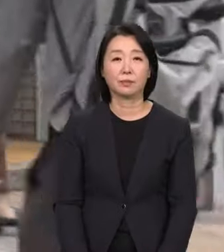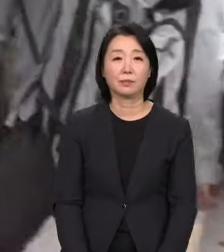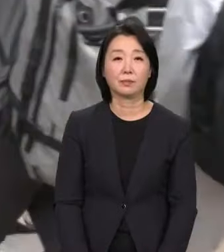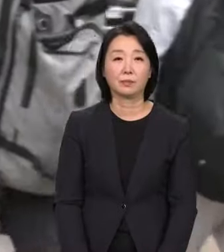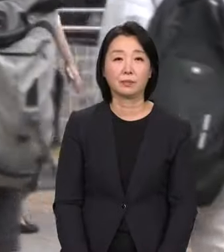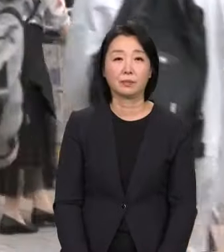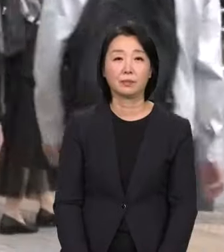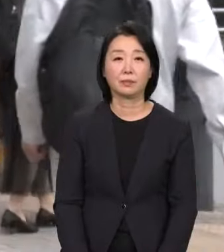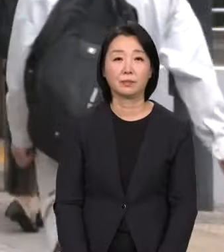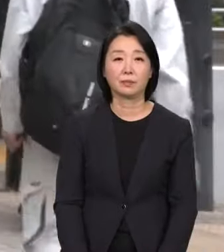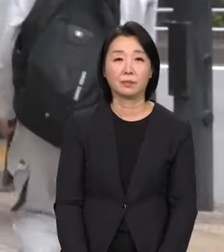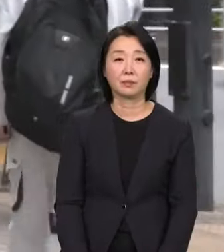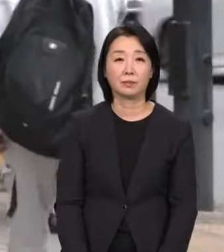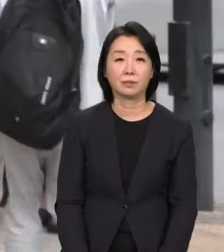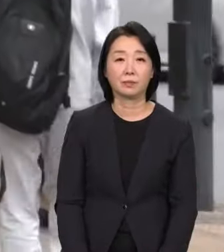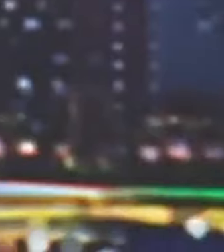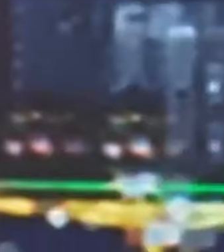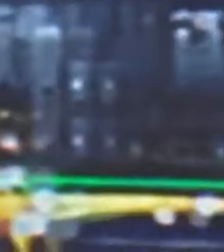JTBC 김현희입니다.